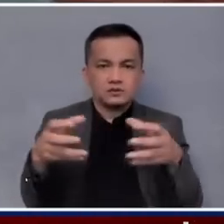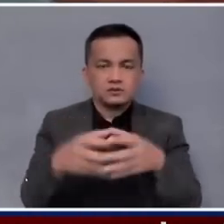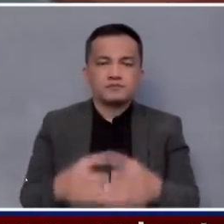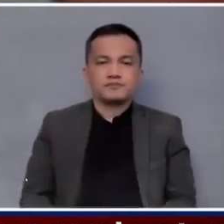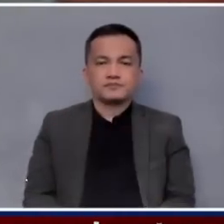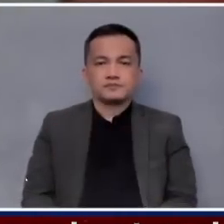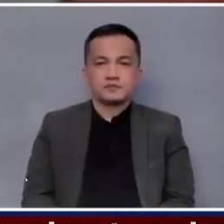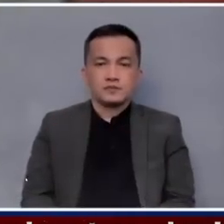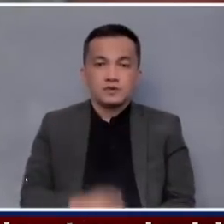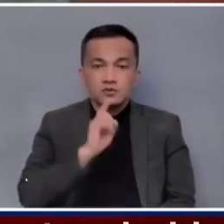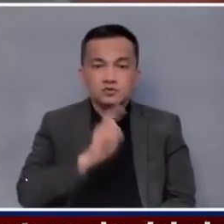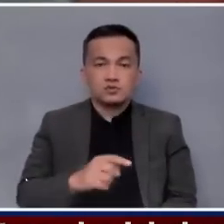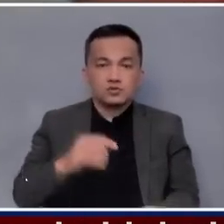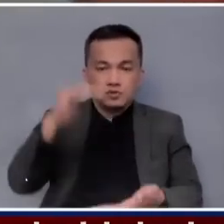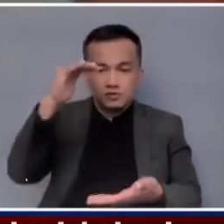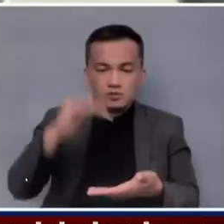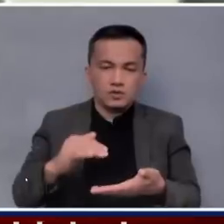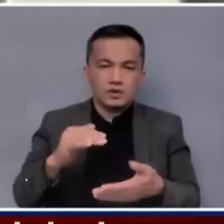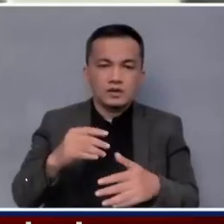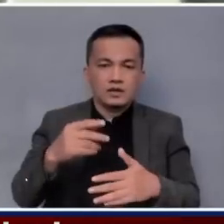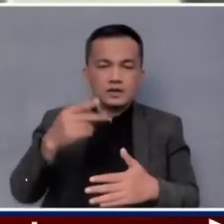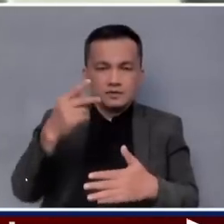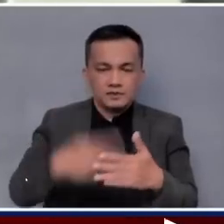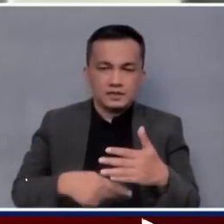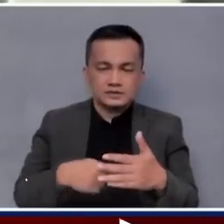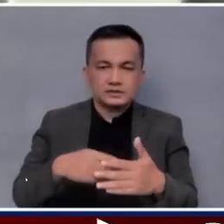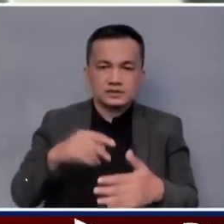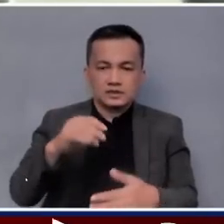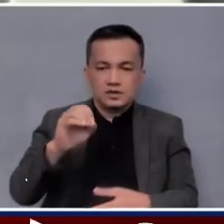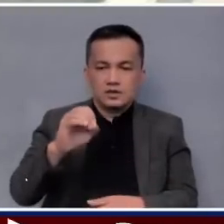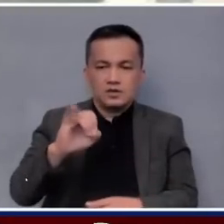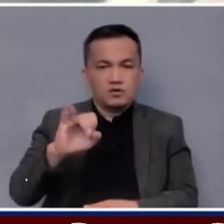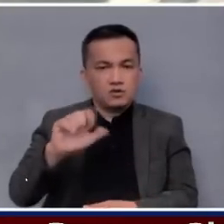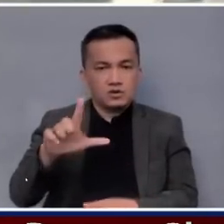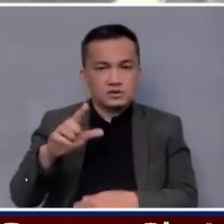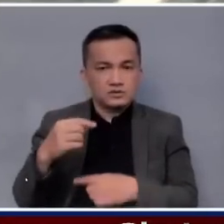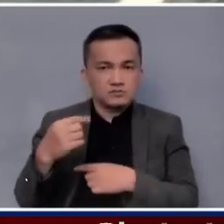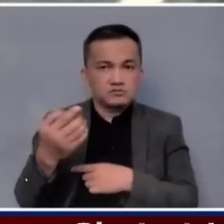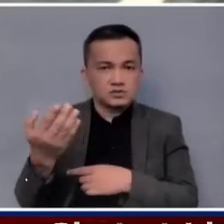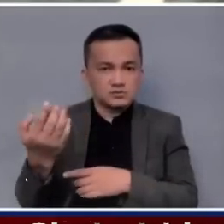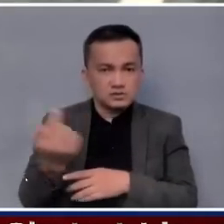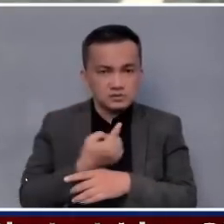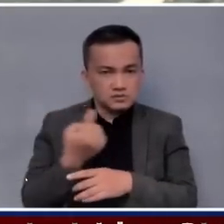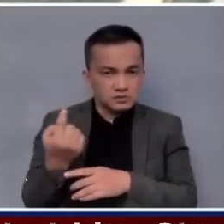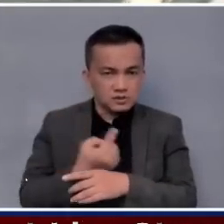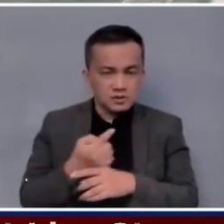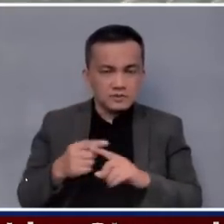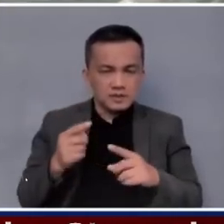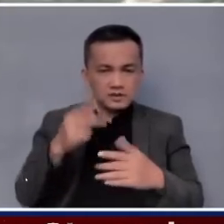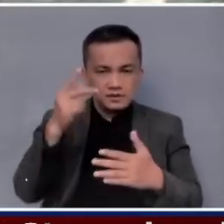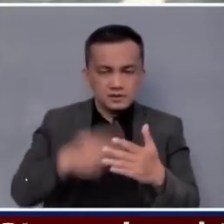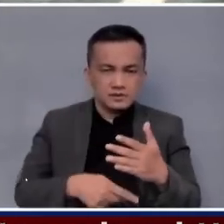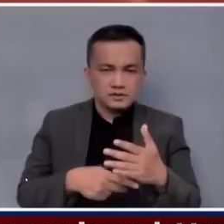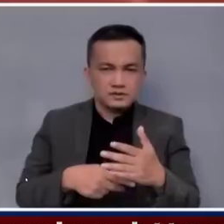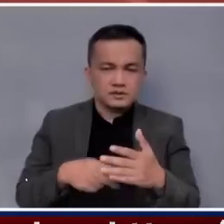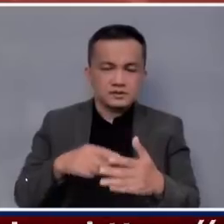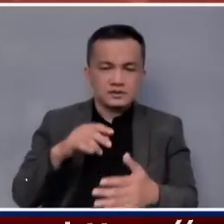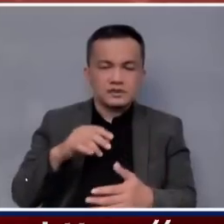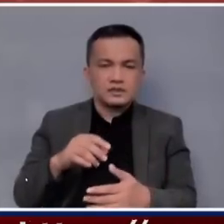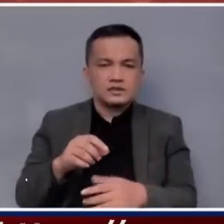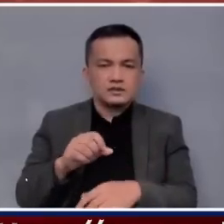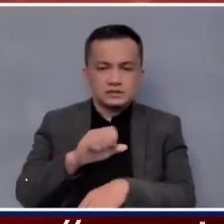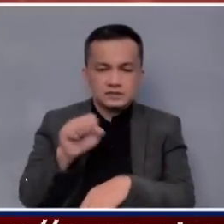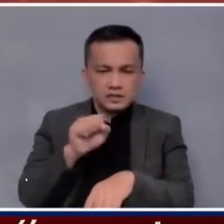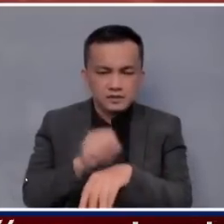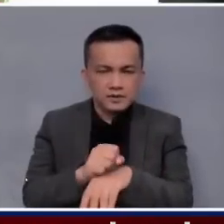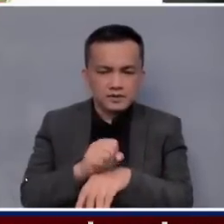Totoong bumagsak ang presyo ng crude oil sa mga nakalipas na araw pero presyuhan sa Mean of Plat Singapore o